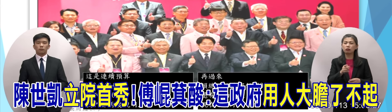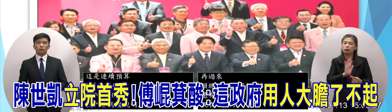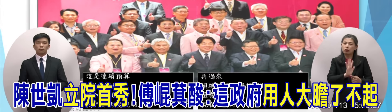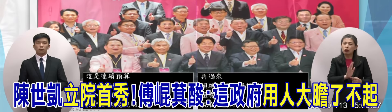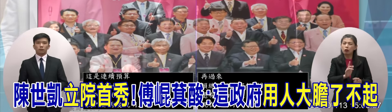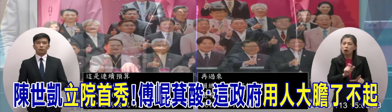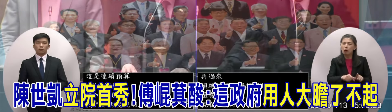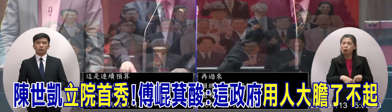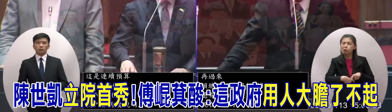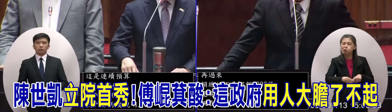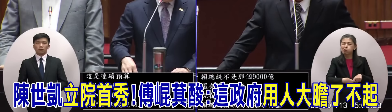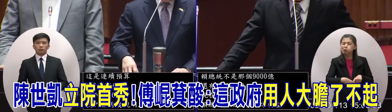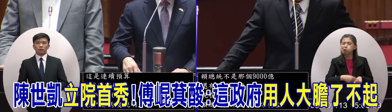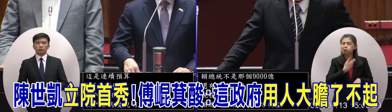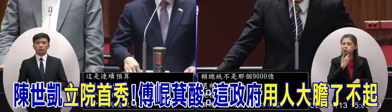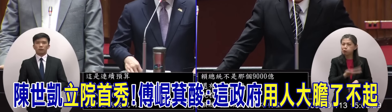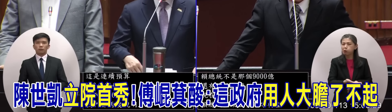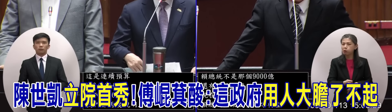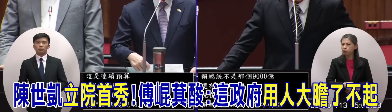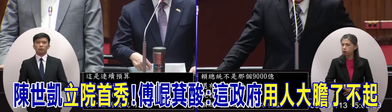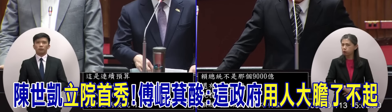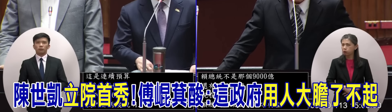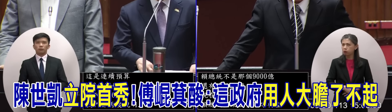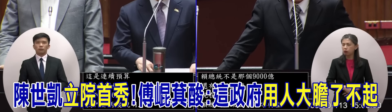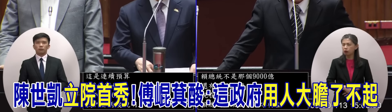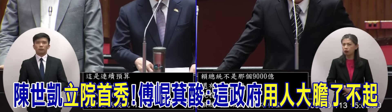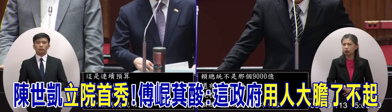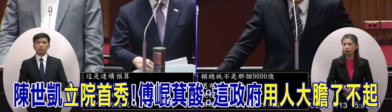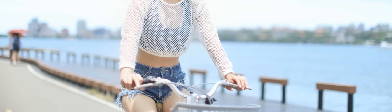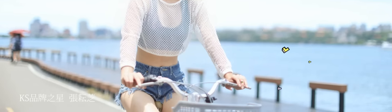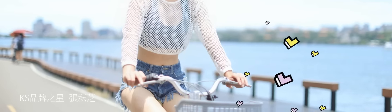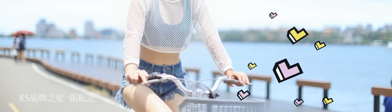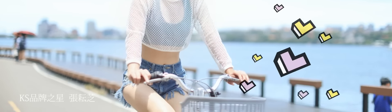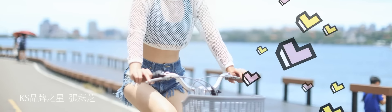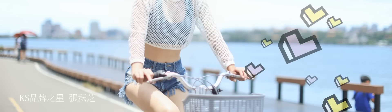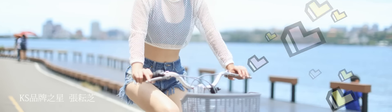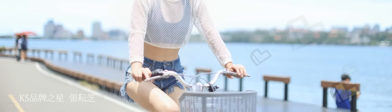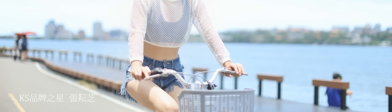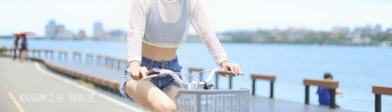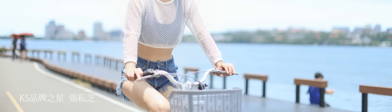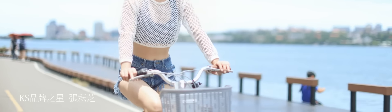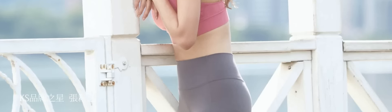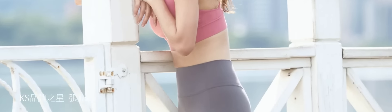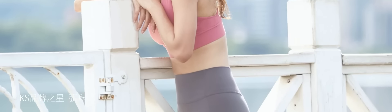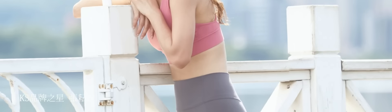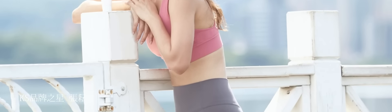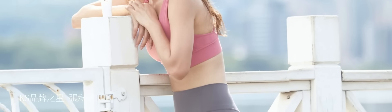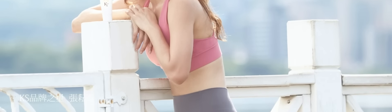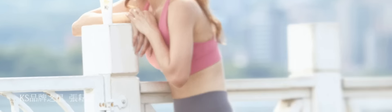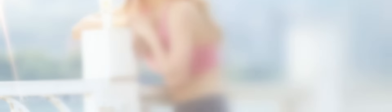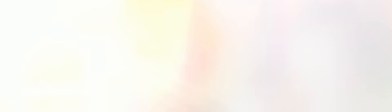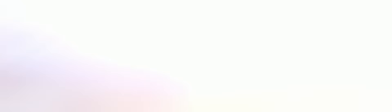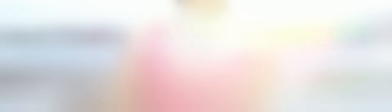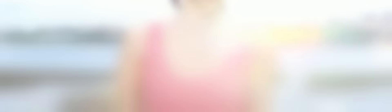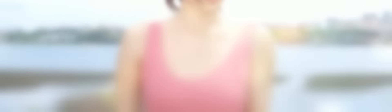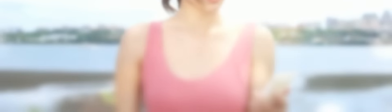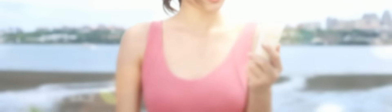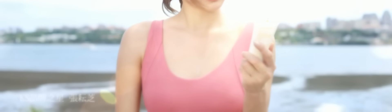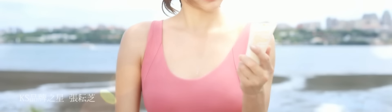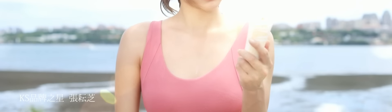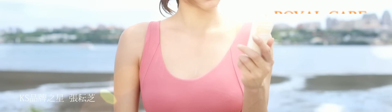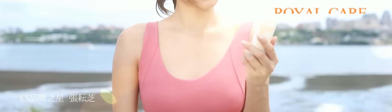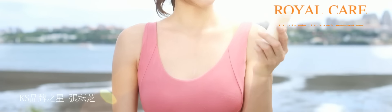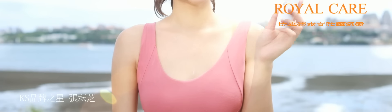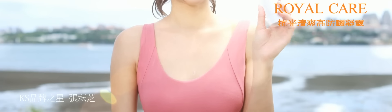长。今年我们还有很多次见面的机会。 朋友都知道我是很挑剔的，防晒乳我